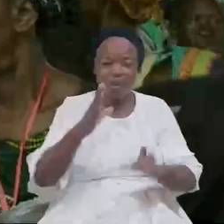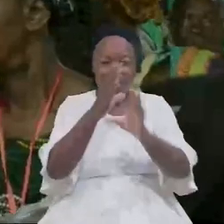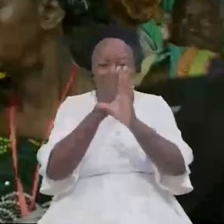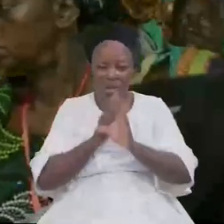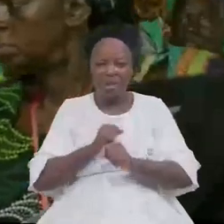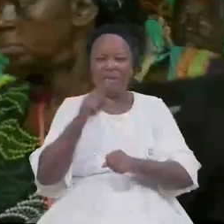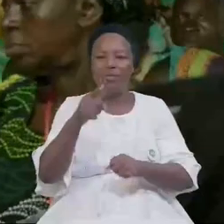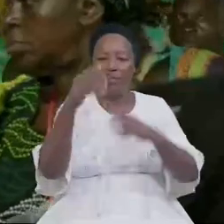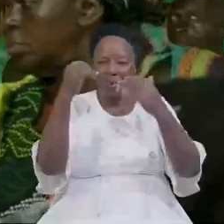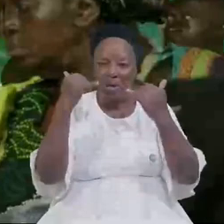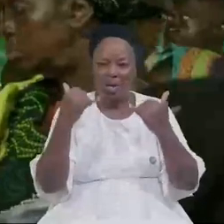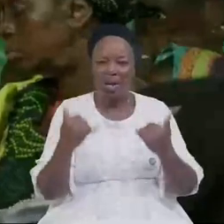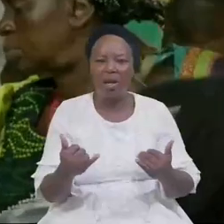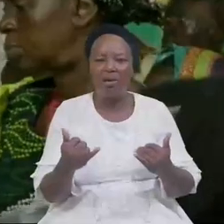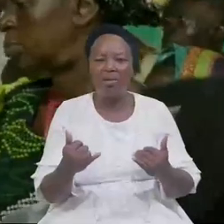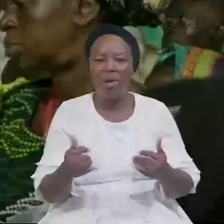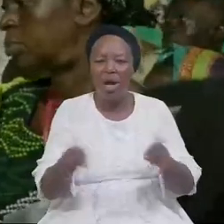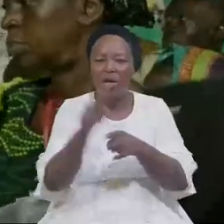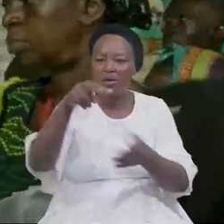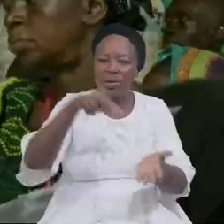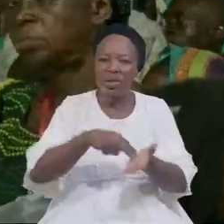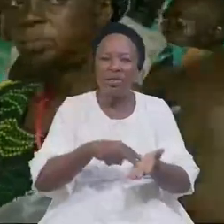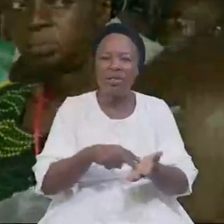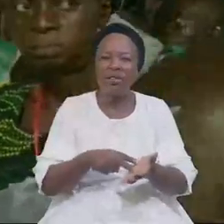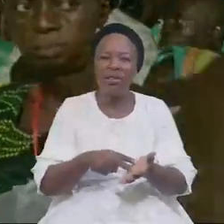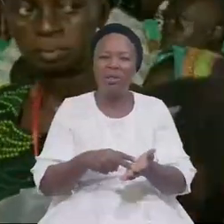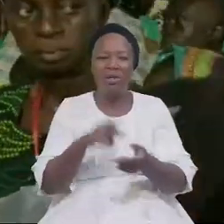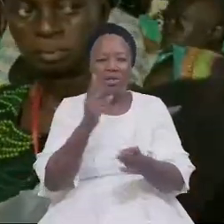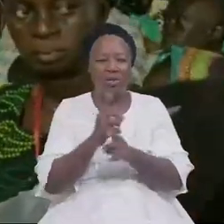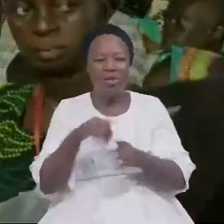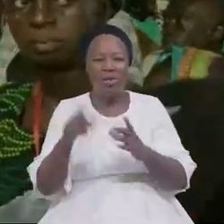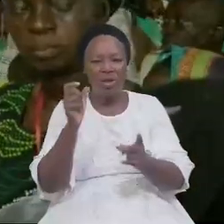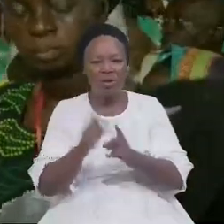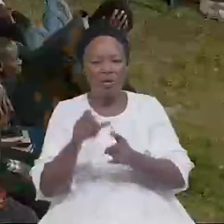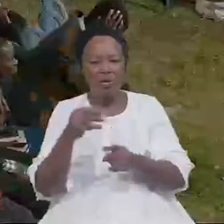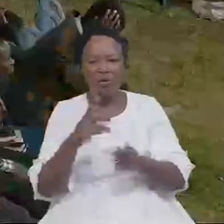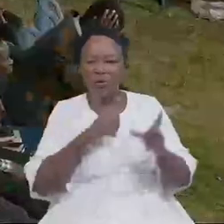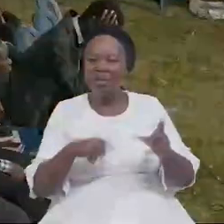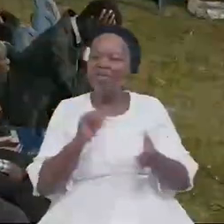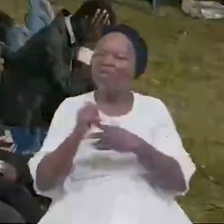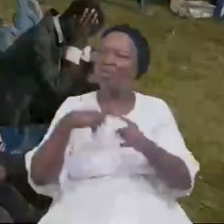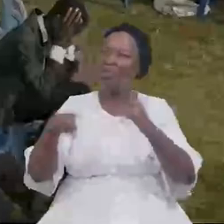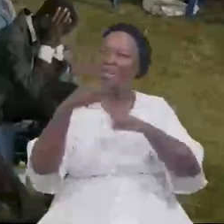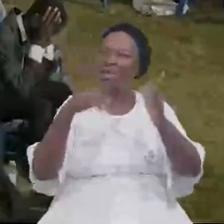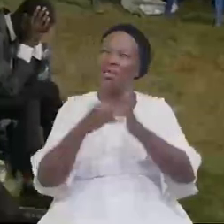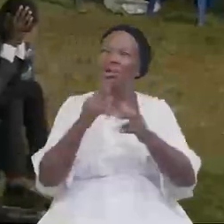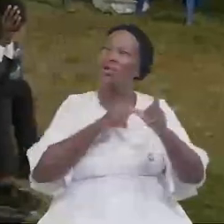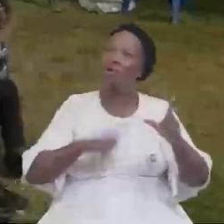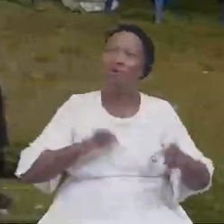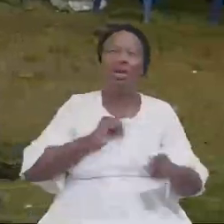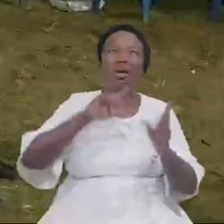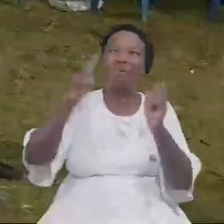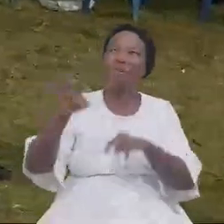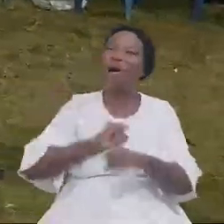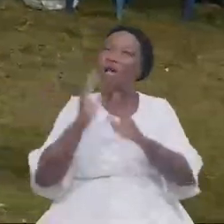maintenant. Et comme vous vous mettez debout, alors il faut seulement dire, Seigneur, je viens à toi. Seigneur, j'abandonne